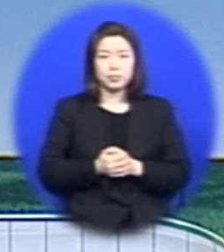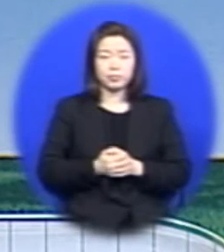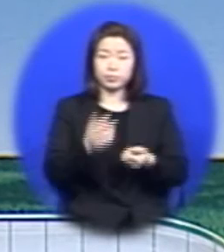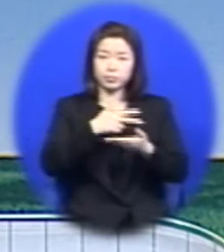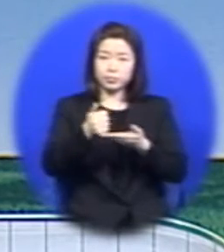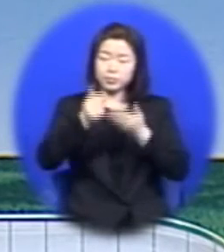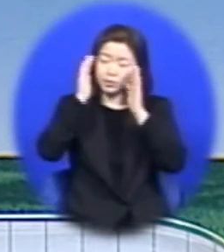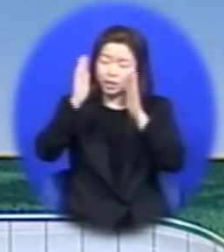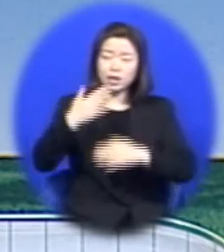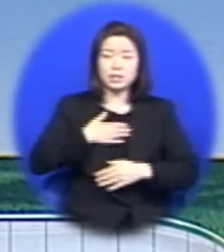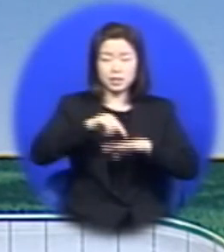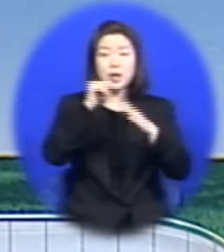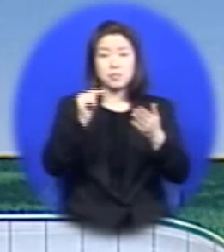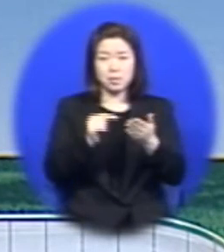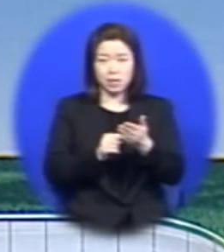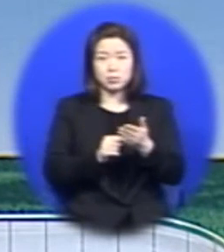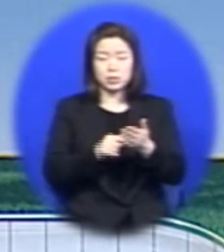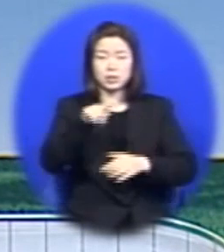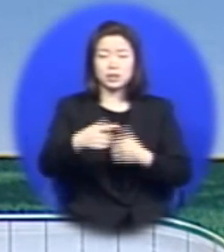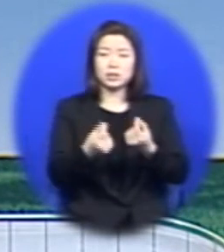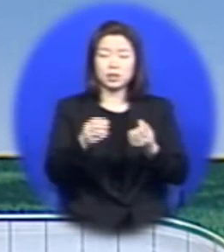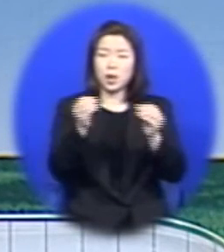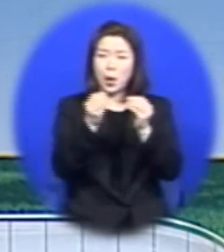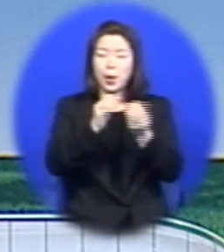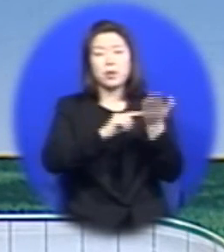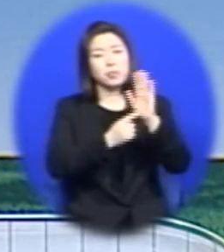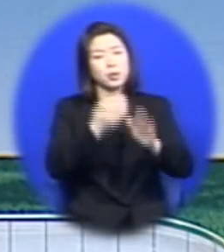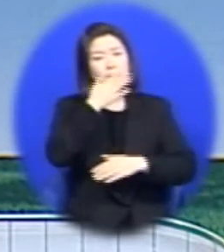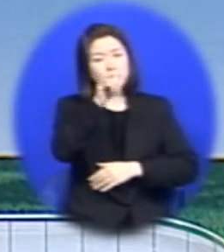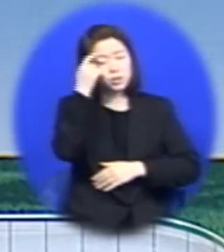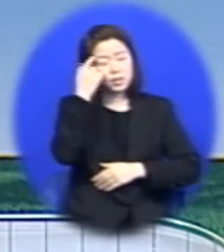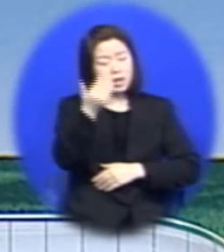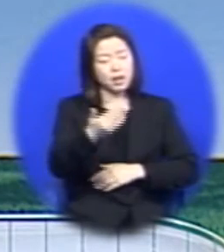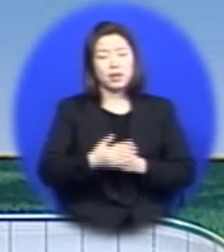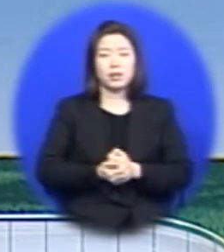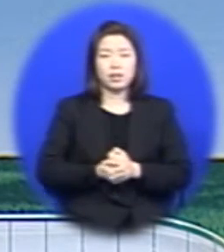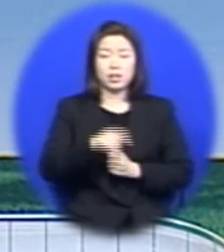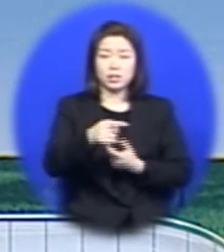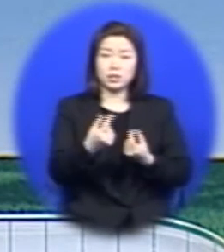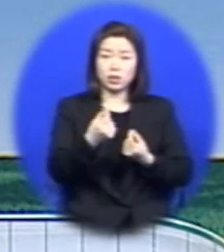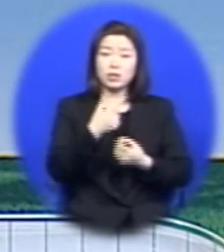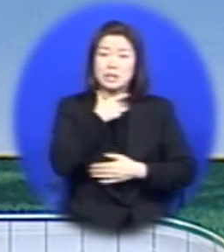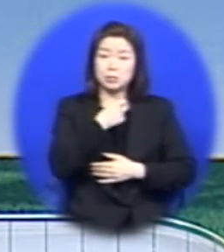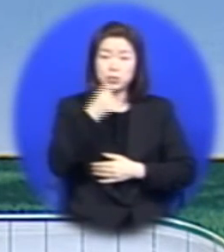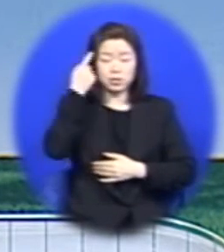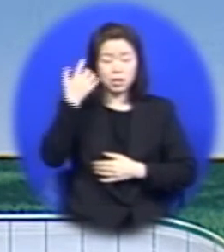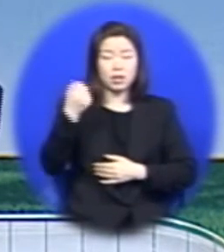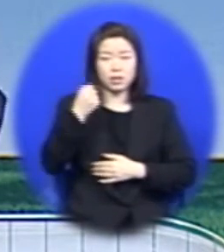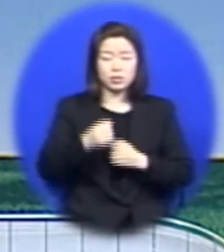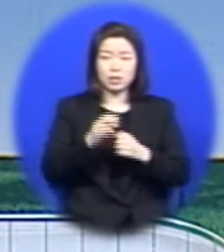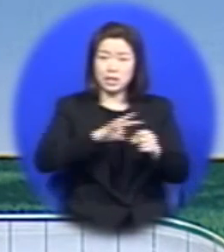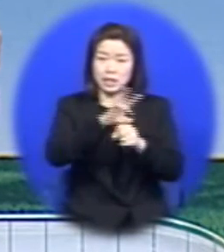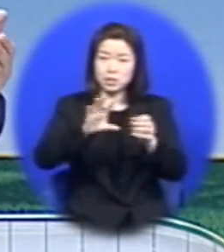주님을 향한 제 마음을 그렇게 표현할 수 있겠나 그런 싶은 생각이 들었어요.